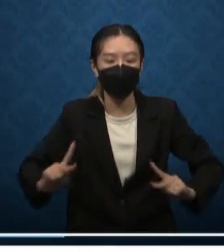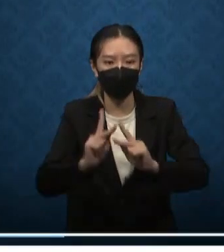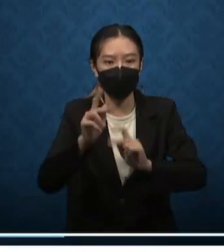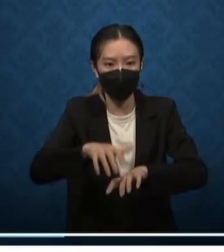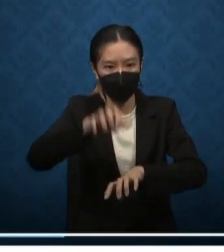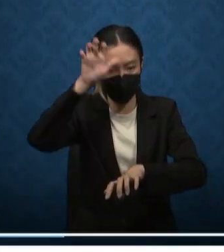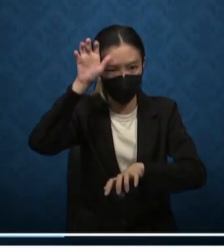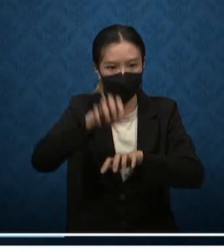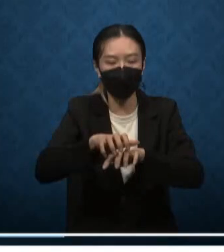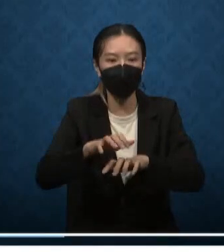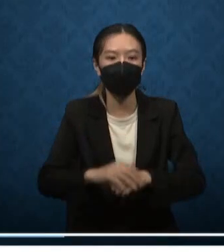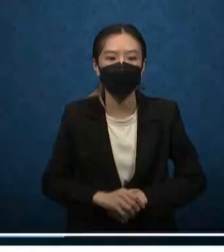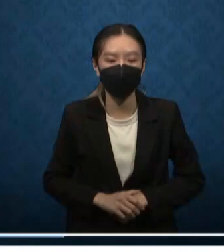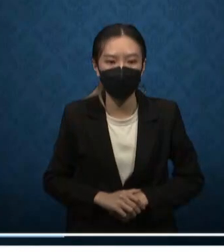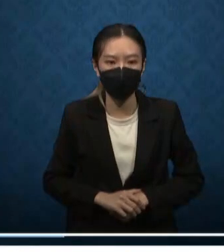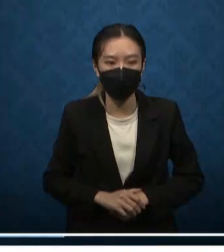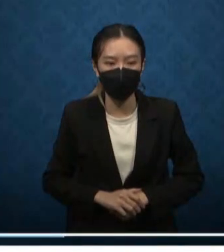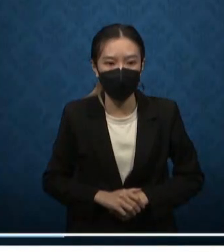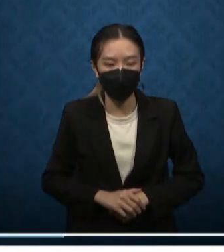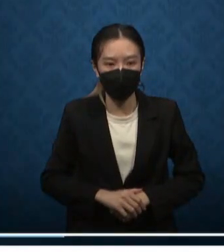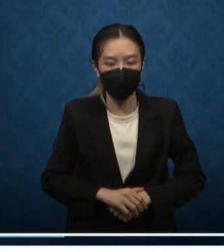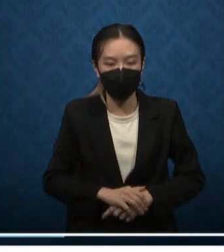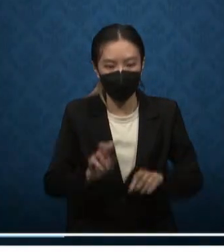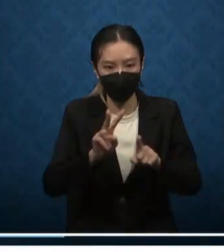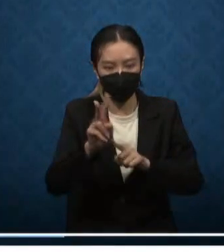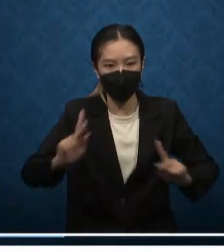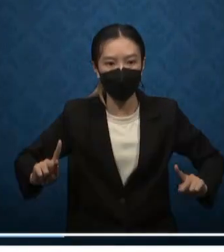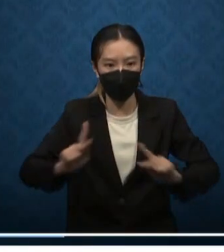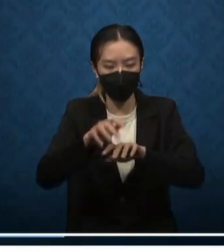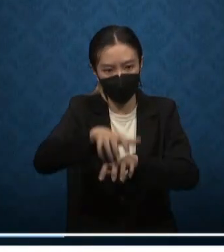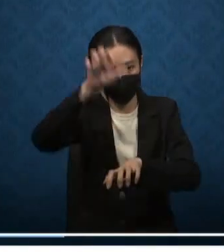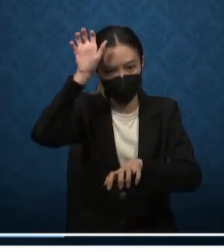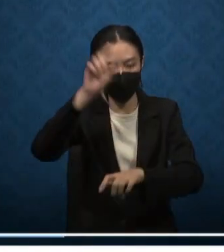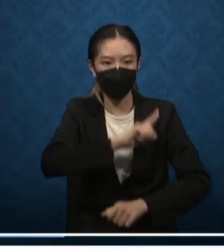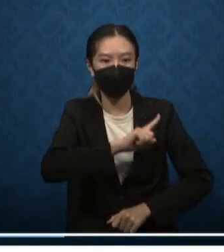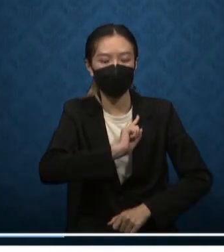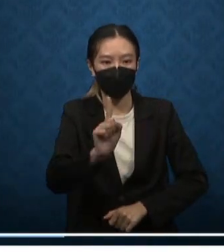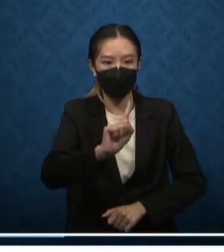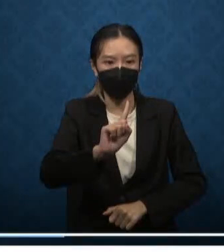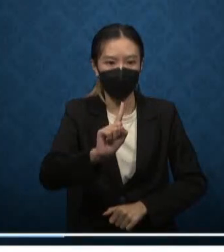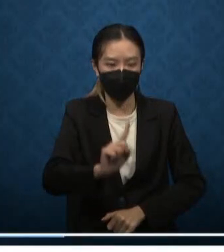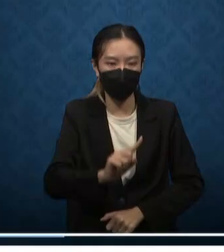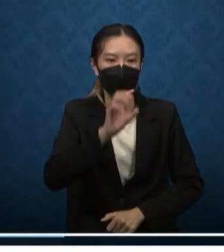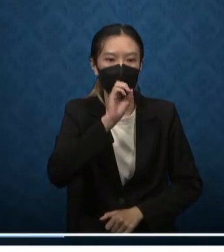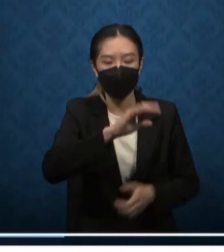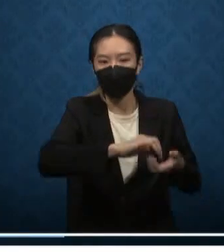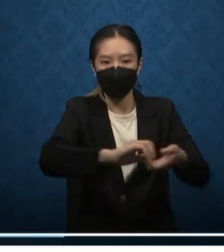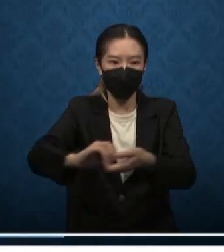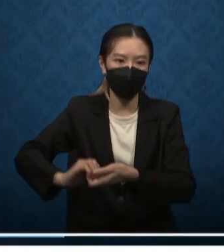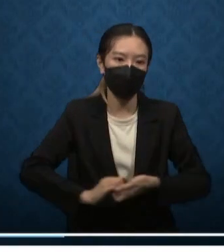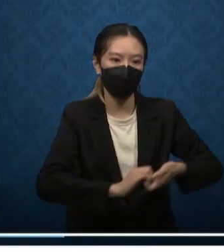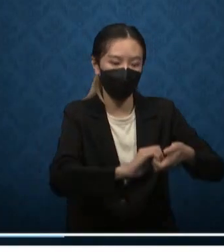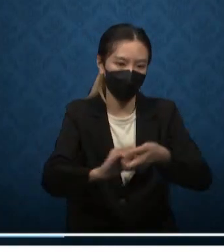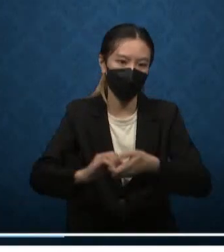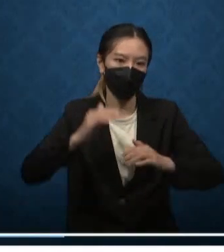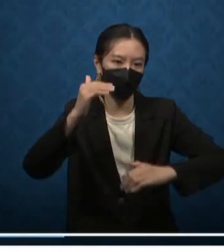ซึ่งหน้าที่ของกระทรวงมหาดไทยก็ควรจะทำหน้าที่ในเรื่องของประสานความร่วมมือเพื่อให้เกิดการบูรณาการ